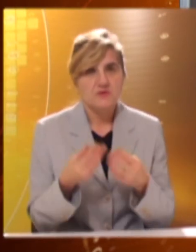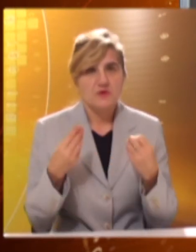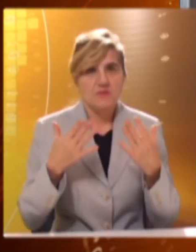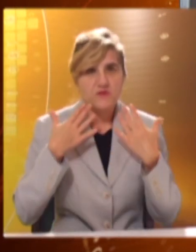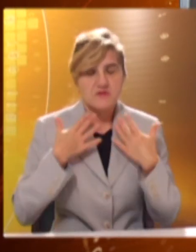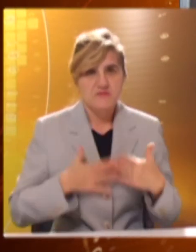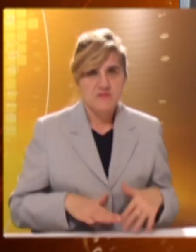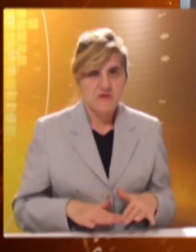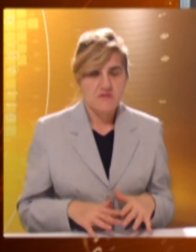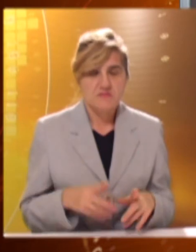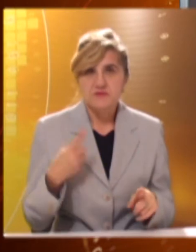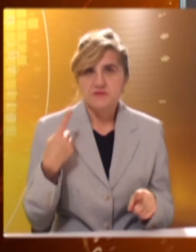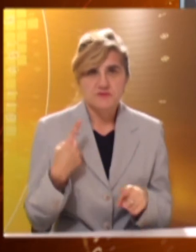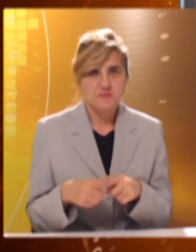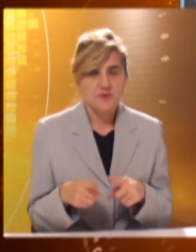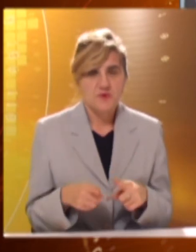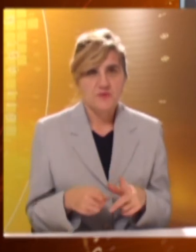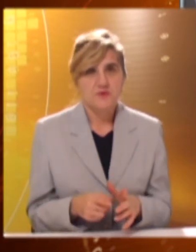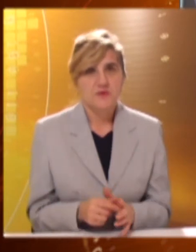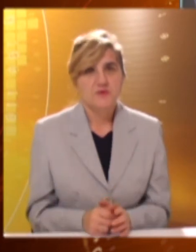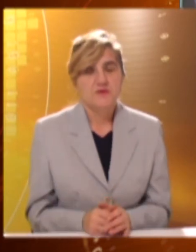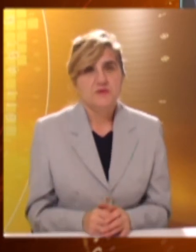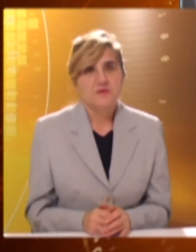a testemnek. Meg